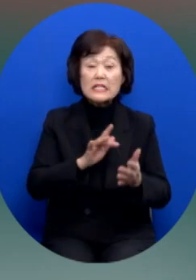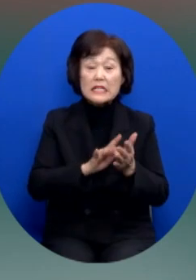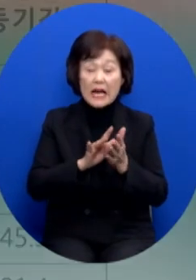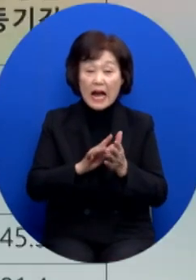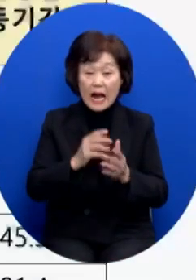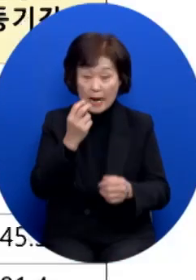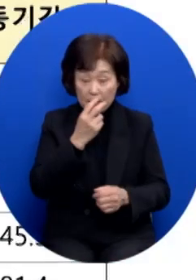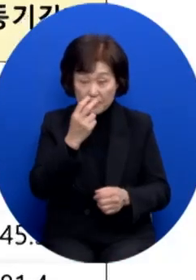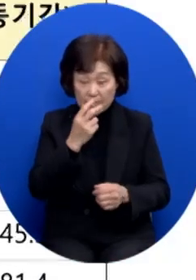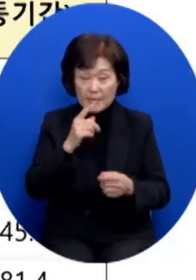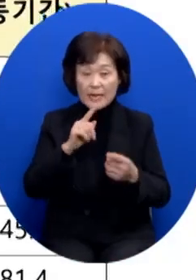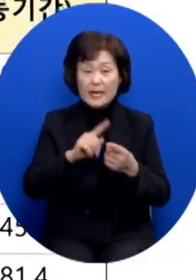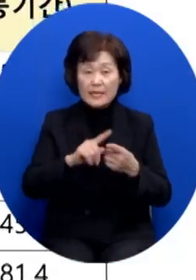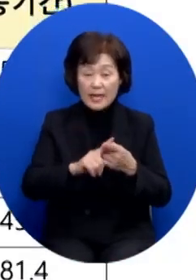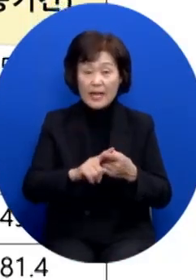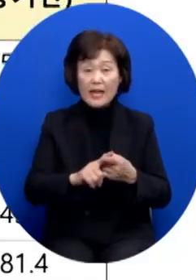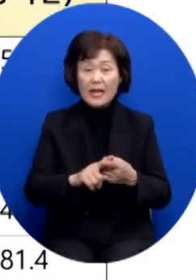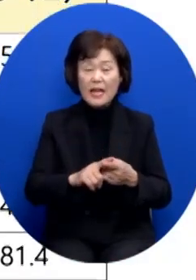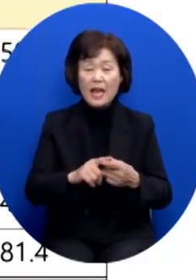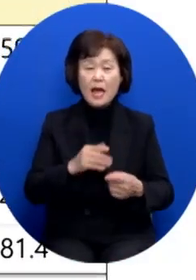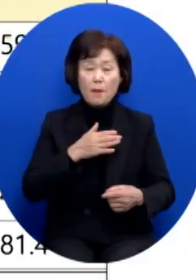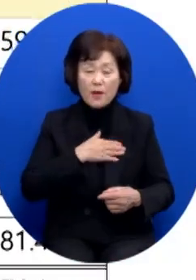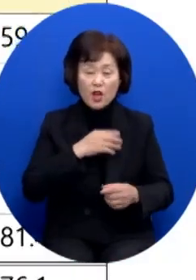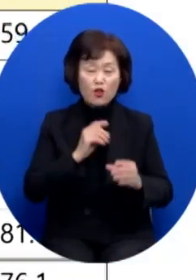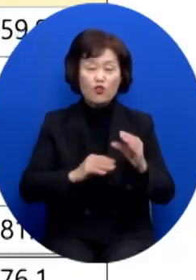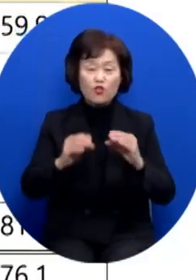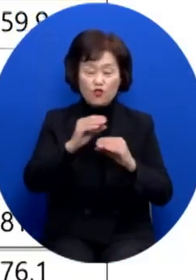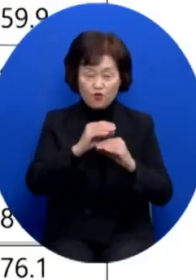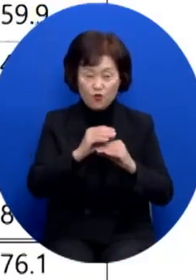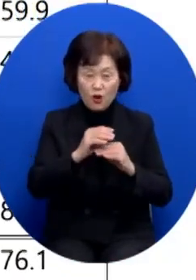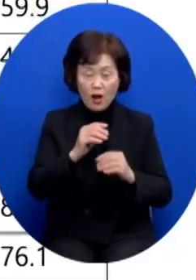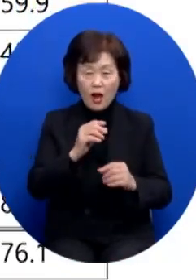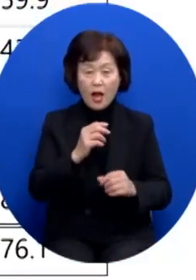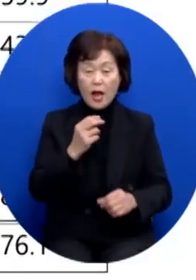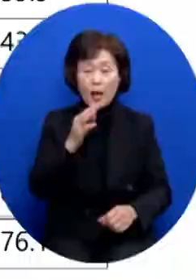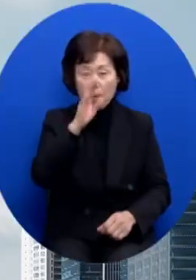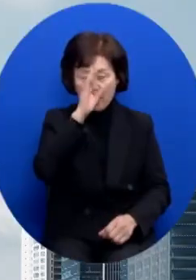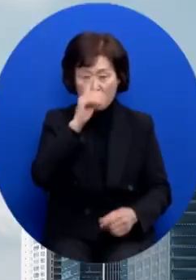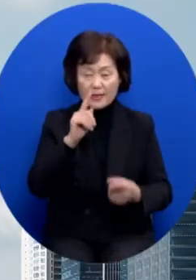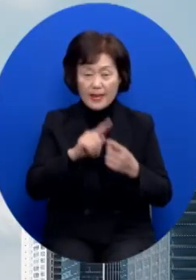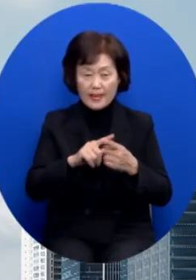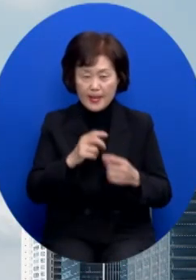체계에 마이코플라즈마 폐렴균을 추가해 감시를 확대할 예정입니다.